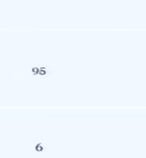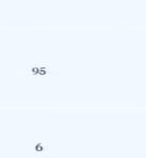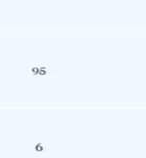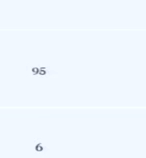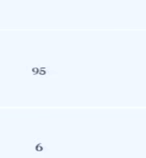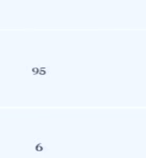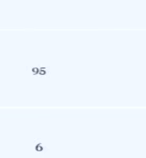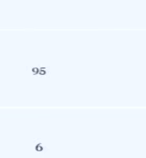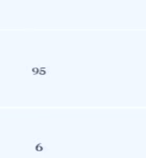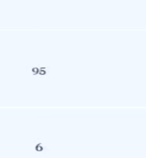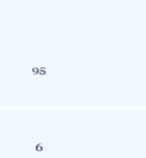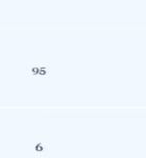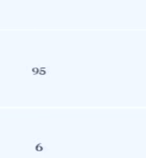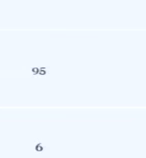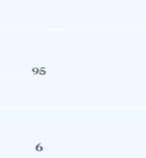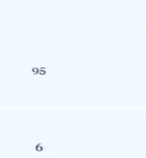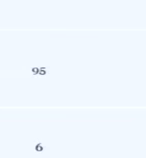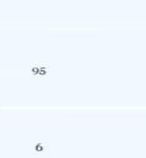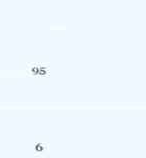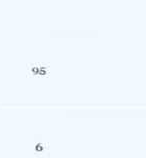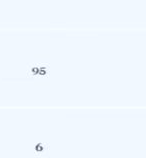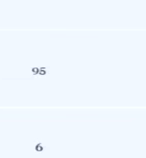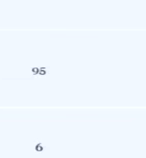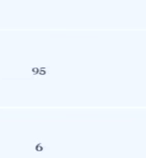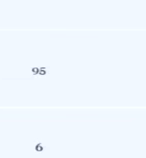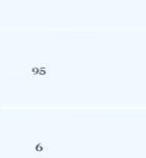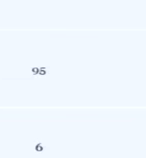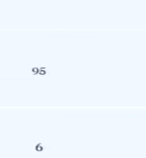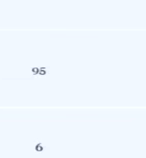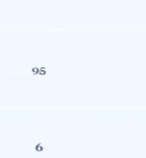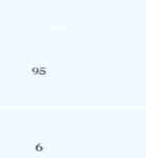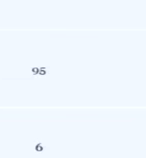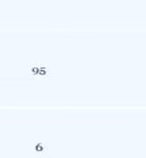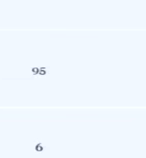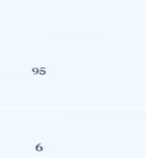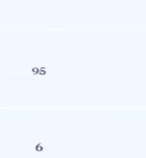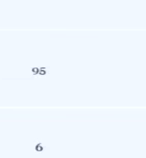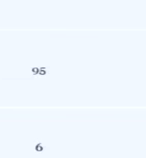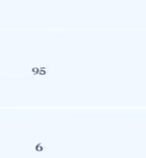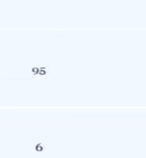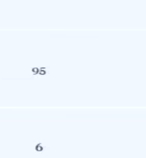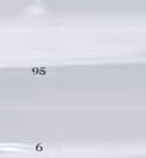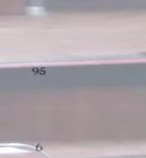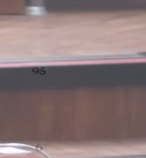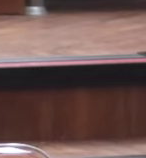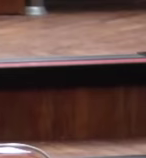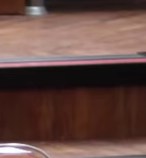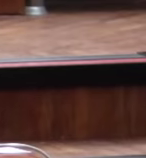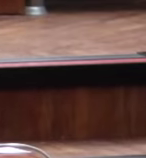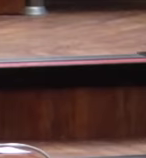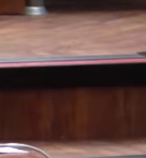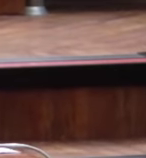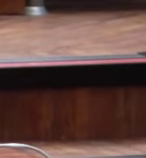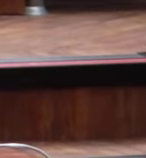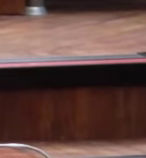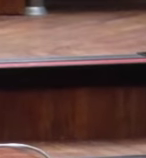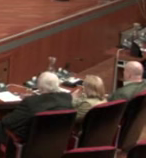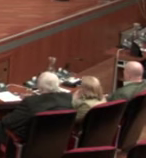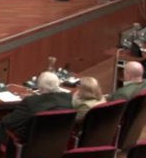na pytania, jeżeli Państwo będziecie takie mieli. Dziękuję bardzo Pani Dyrektor. Poproszę teraz o opinię Komisji Spraw Społecznych. Pan Przewodniczący